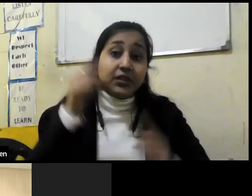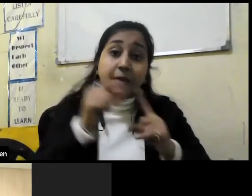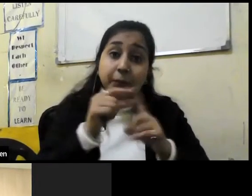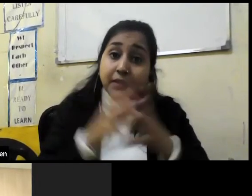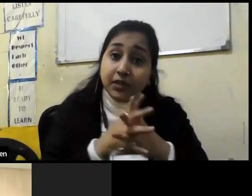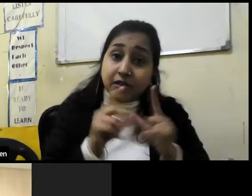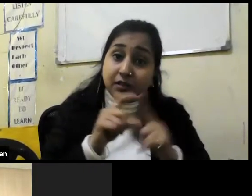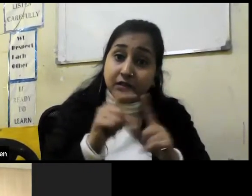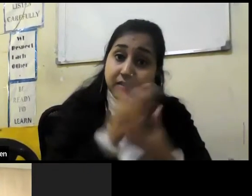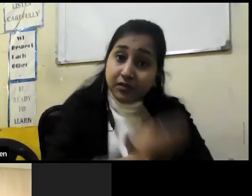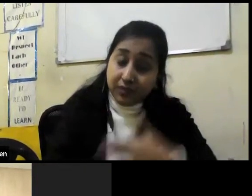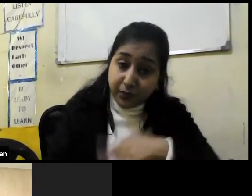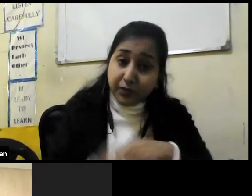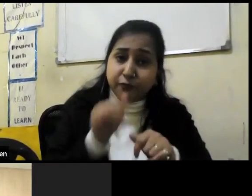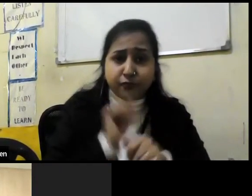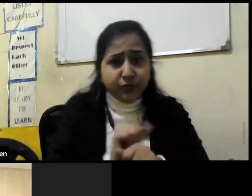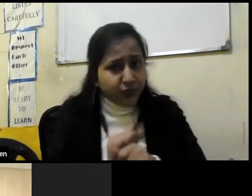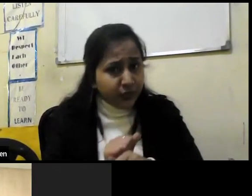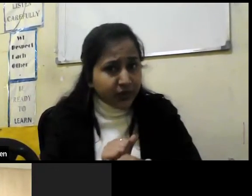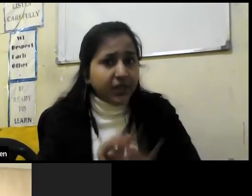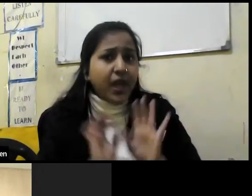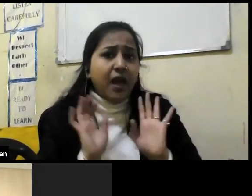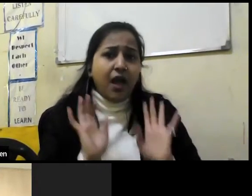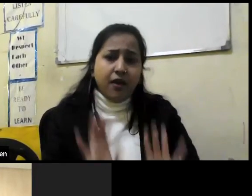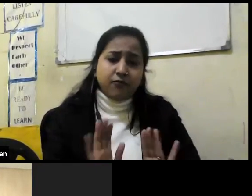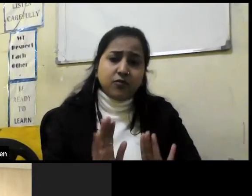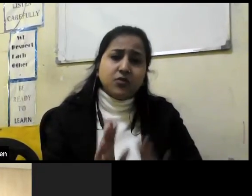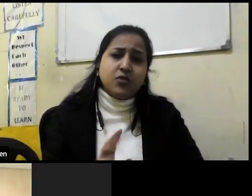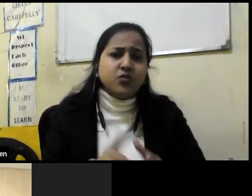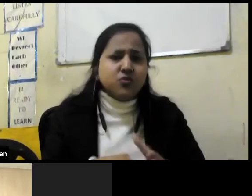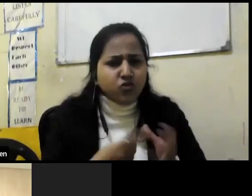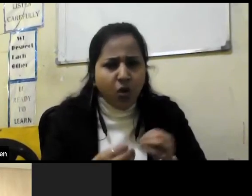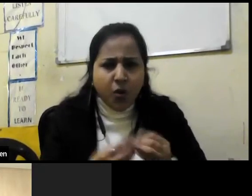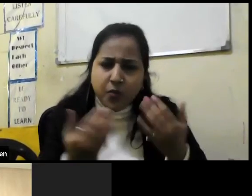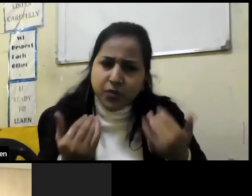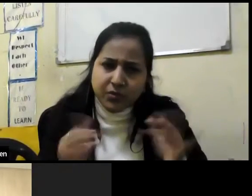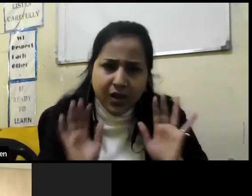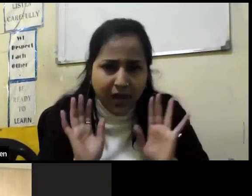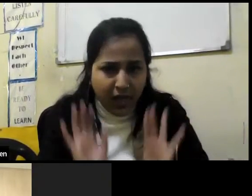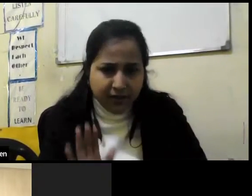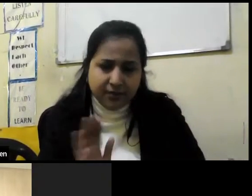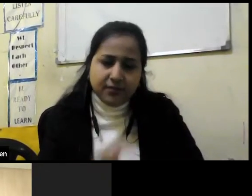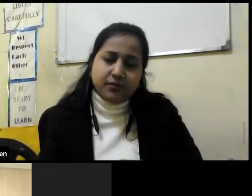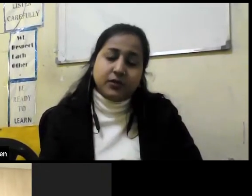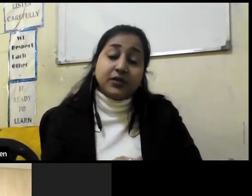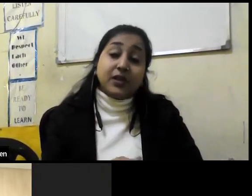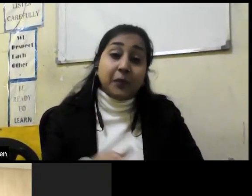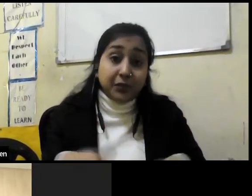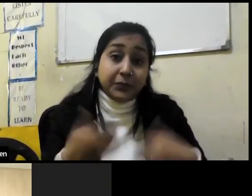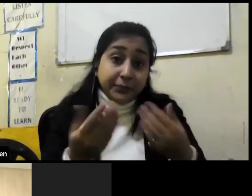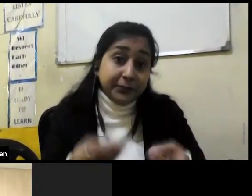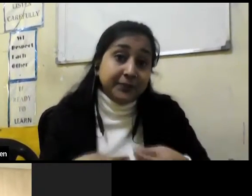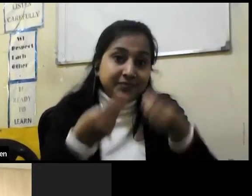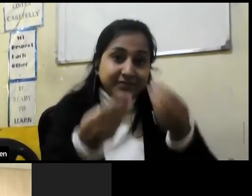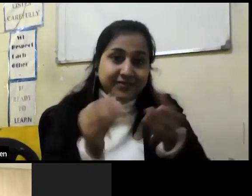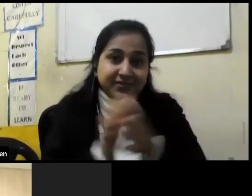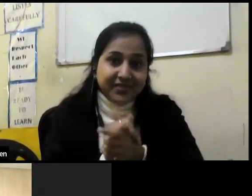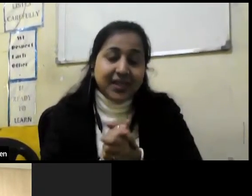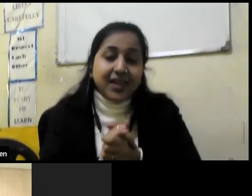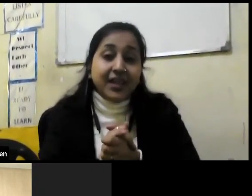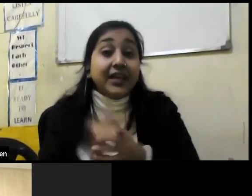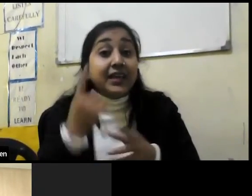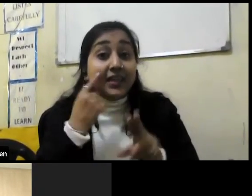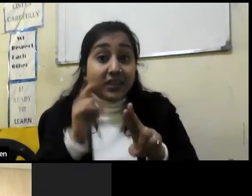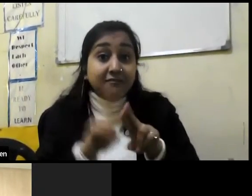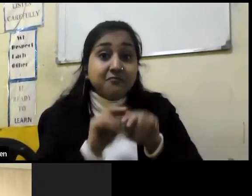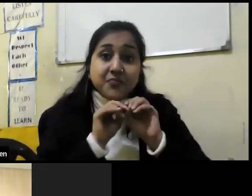कर रहे हैं या काम करने लायक हो गए हैं, तो उनका भी जरा आह्वान कीजिए. तो उसका जैसे जैसे प्रसार बढ़ेगा, प्रचार